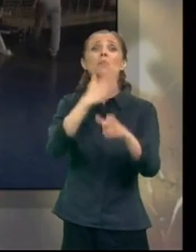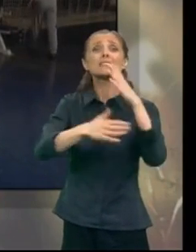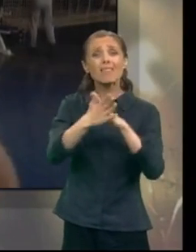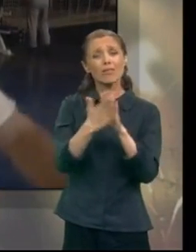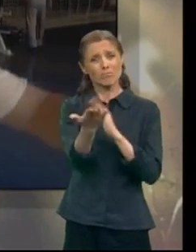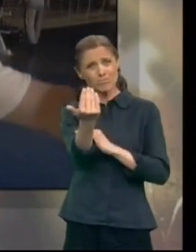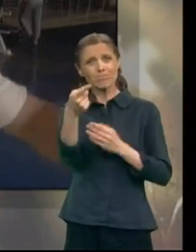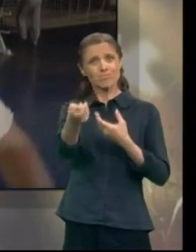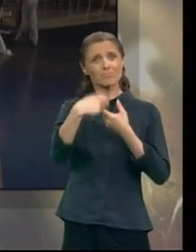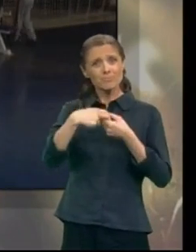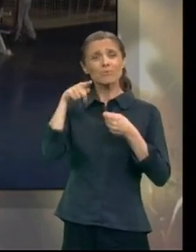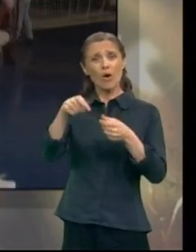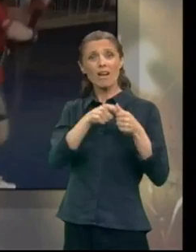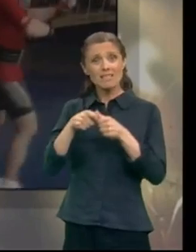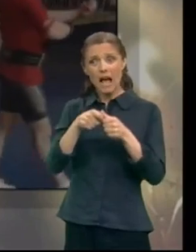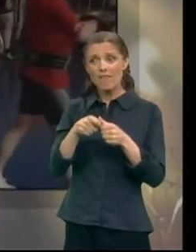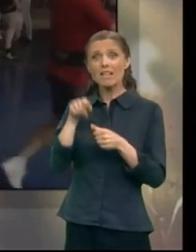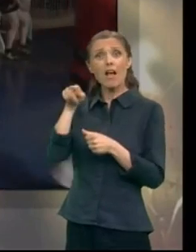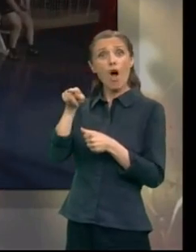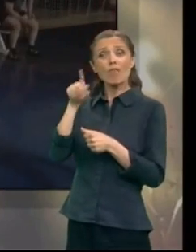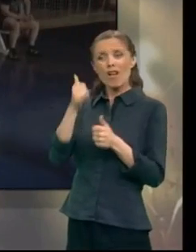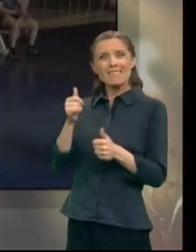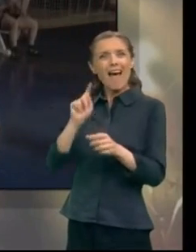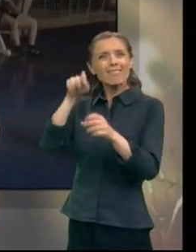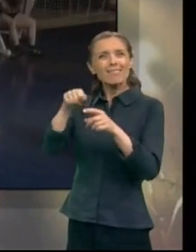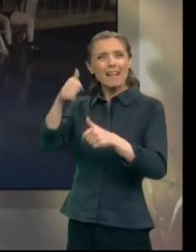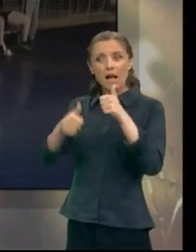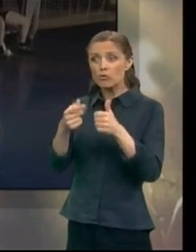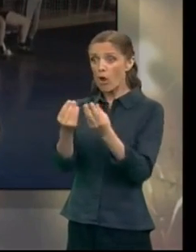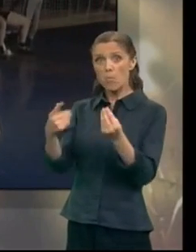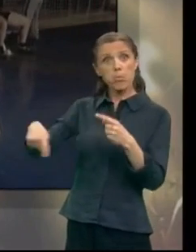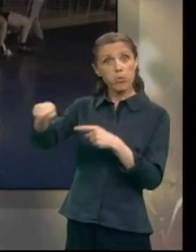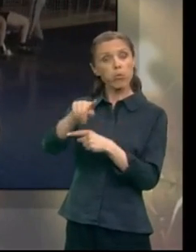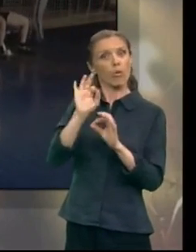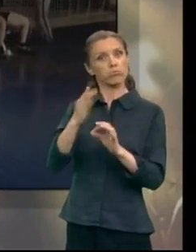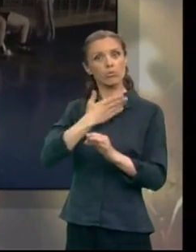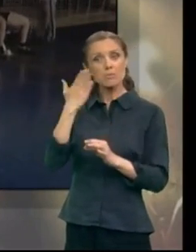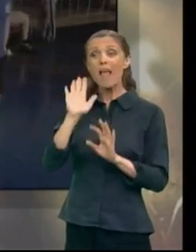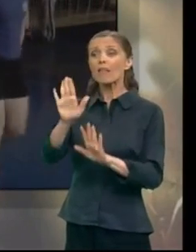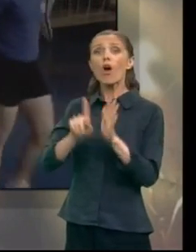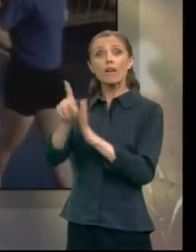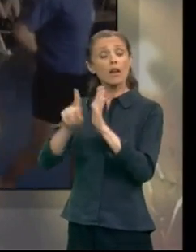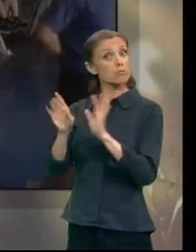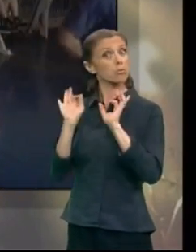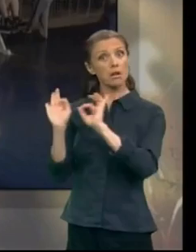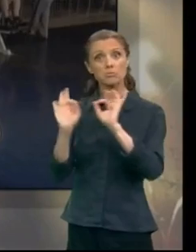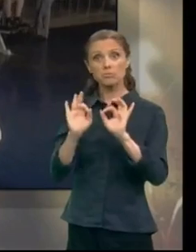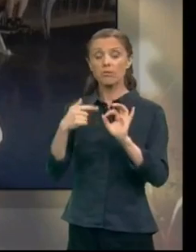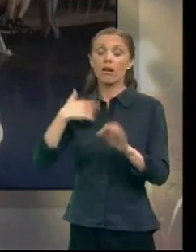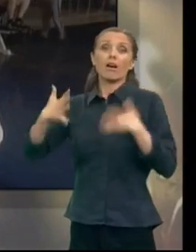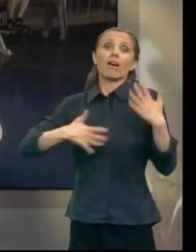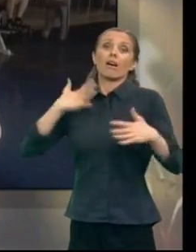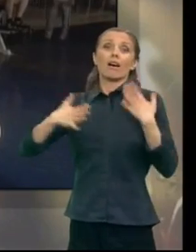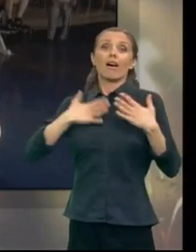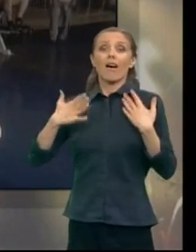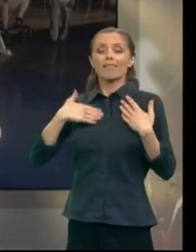veliki uspeh da izađu u velikom broju i stvarno rezultate koje su postigli su stvarno zavidni i ja sam presrećan što imamo